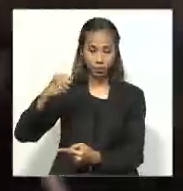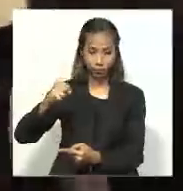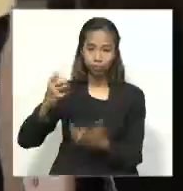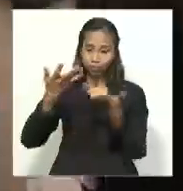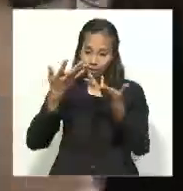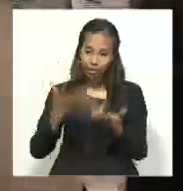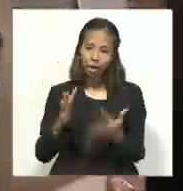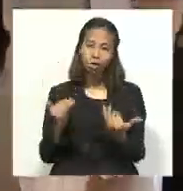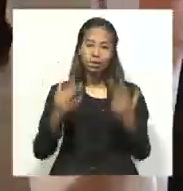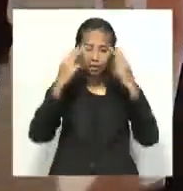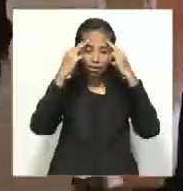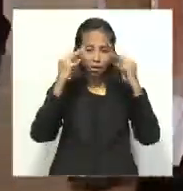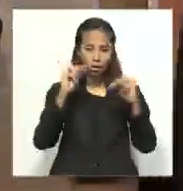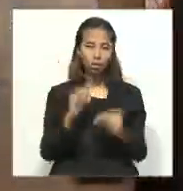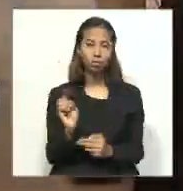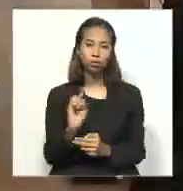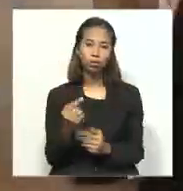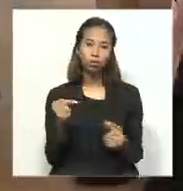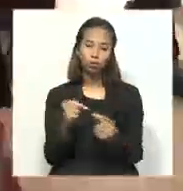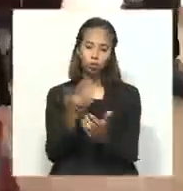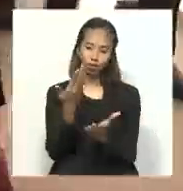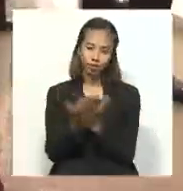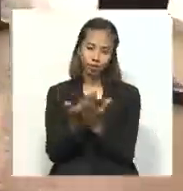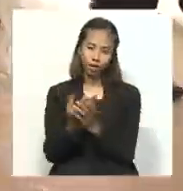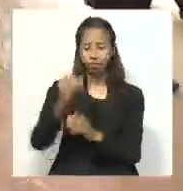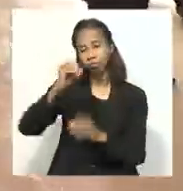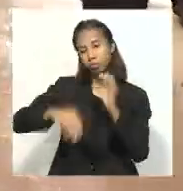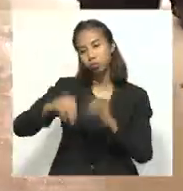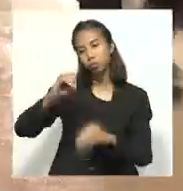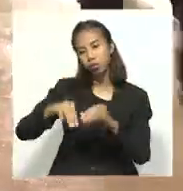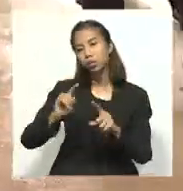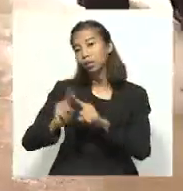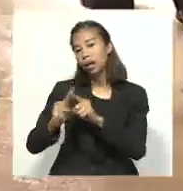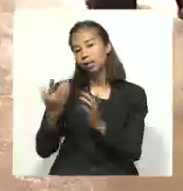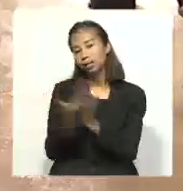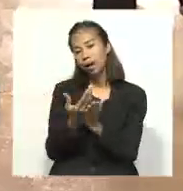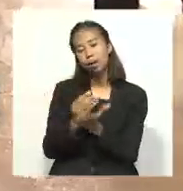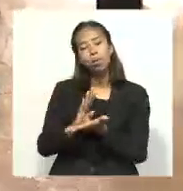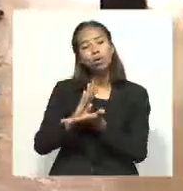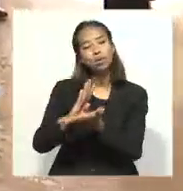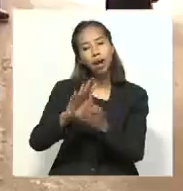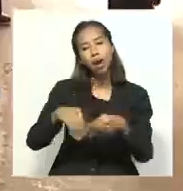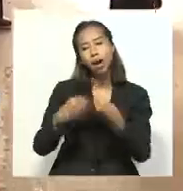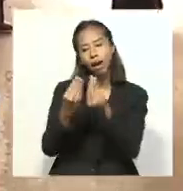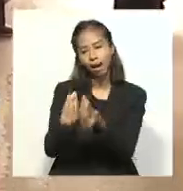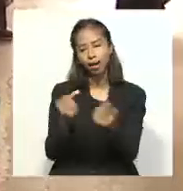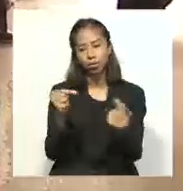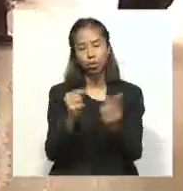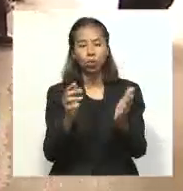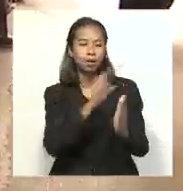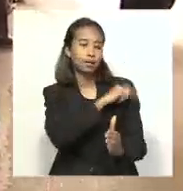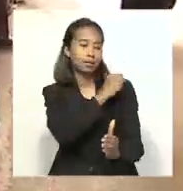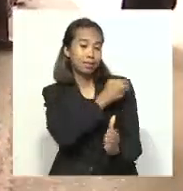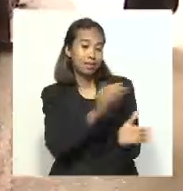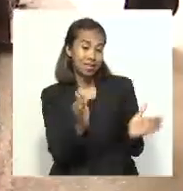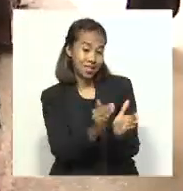อมกันนี้นายกรัฐมนตรีได้มีการรับมอบเงินบริจาคจากประชาชนในพื้นที่ให้กับคลินิกหมอครอบครัวและ